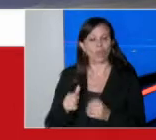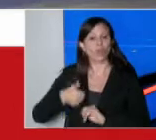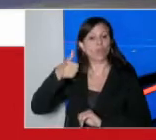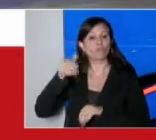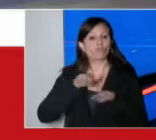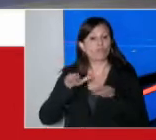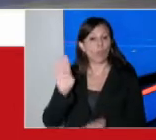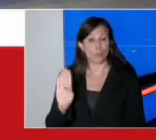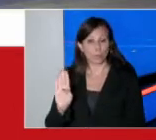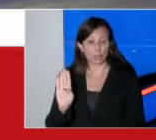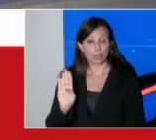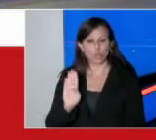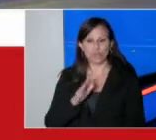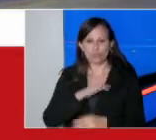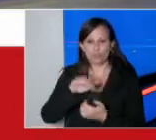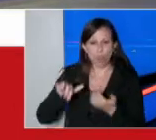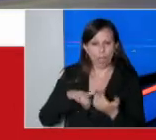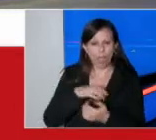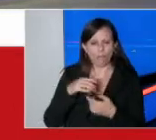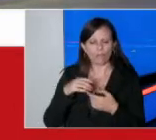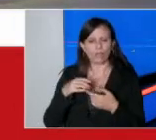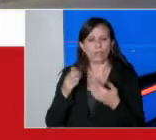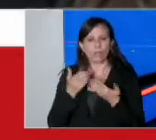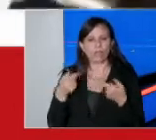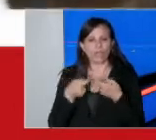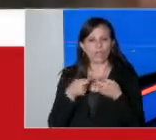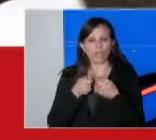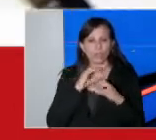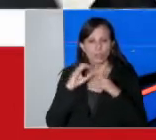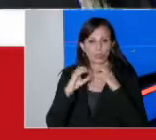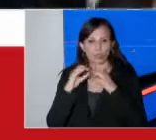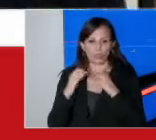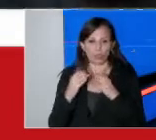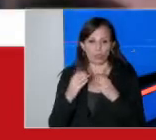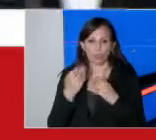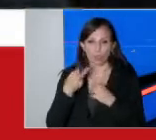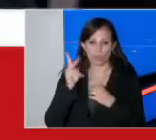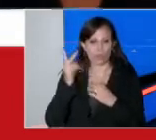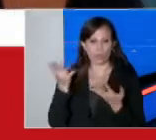ממשלה שמעורב בכל מה שקשור לענייני התקשורת הרבה מעבר למה שבכלל תיארנו.